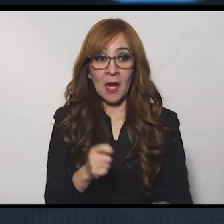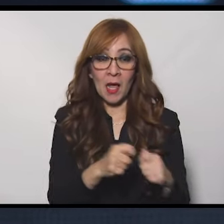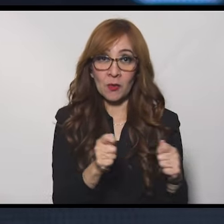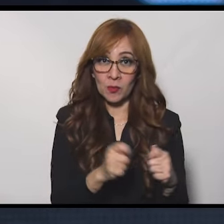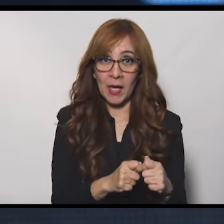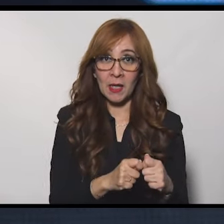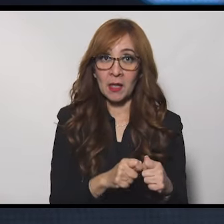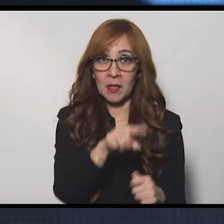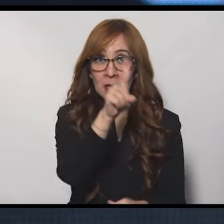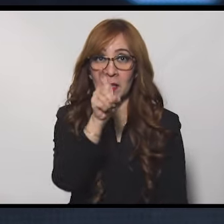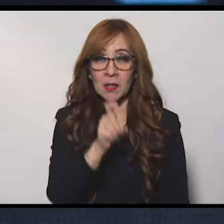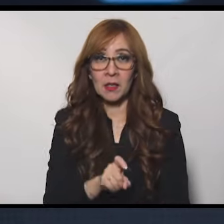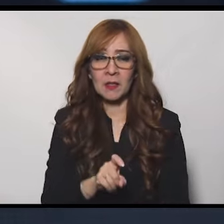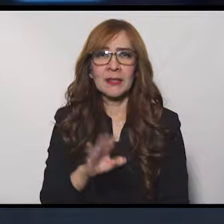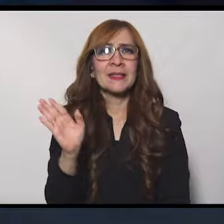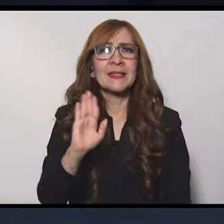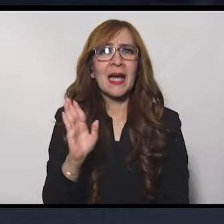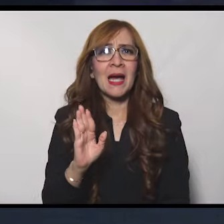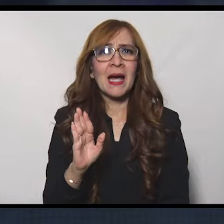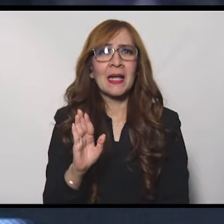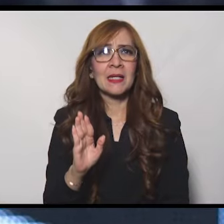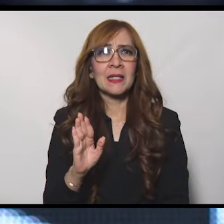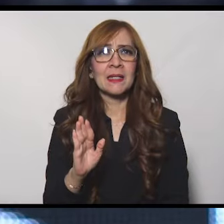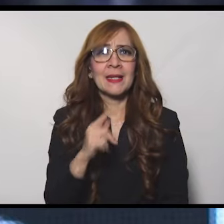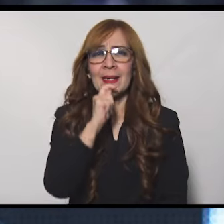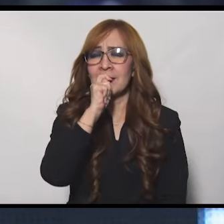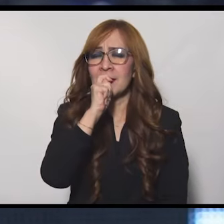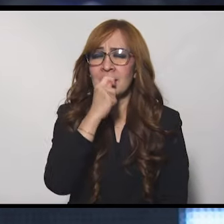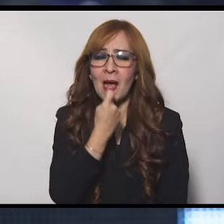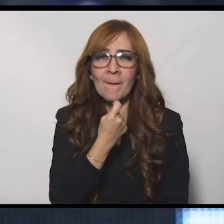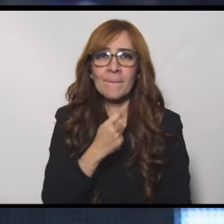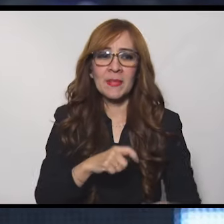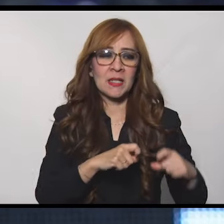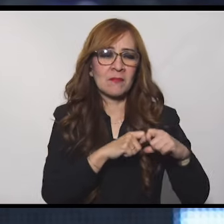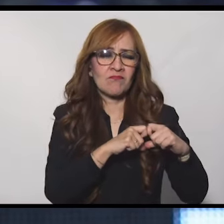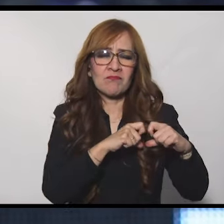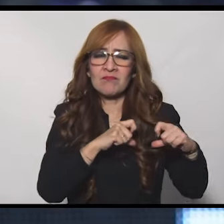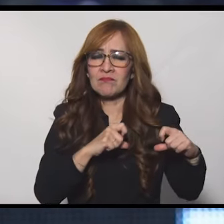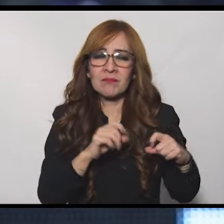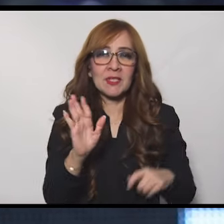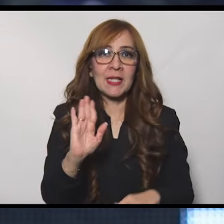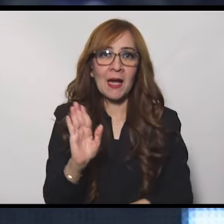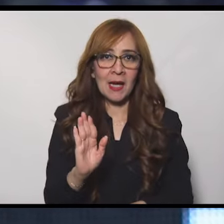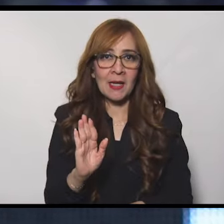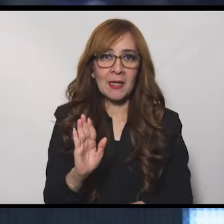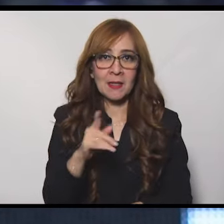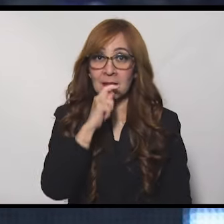sama-sama lakukan? Jangan stay in your brokenness. Don't do it.